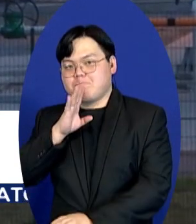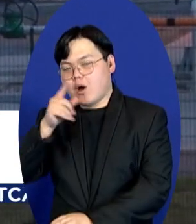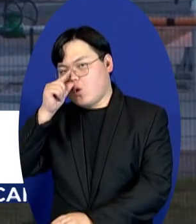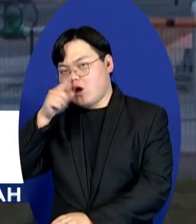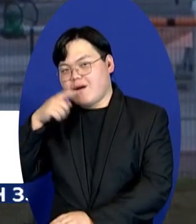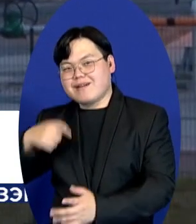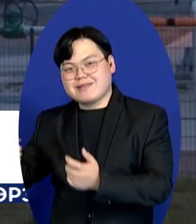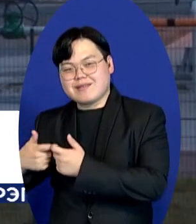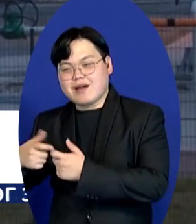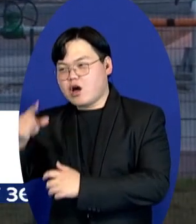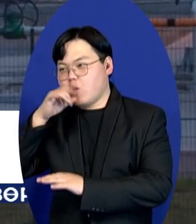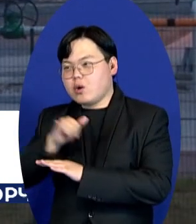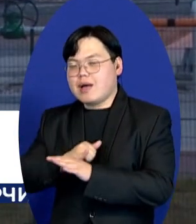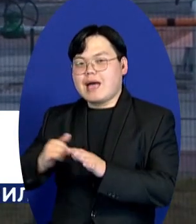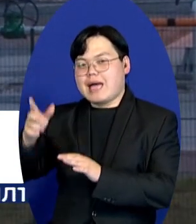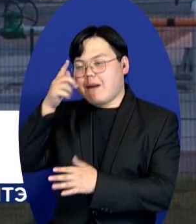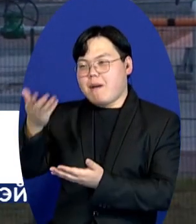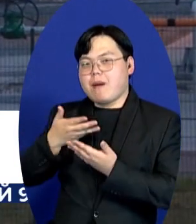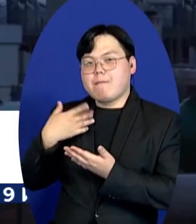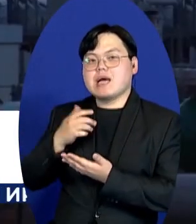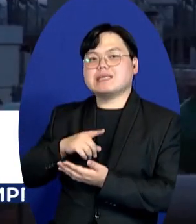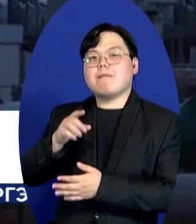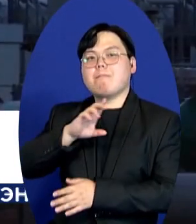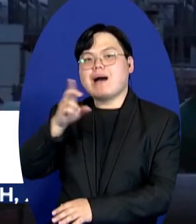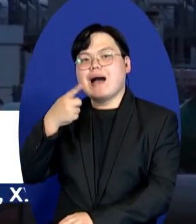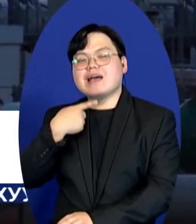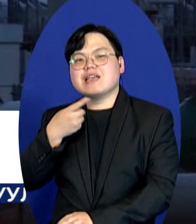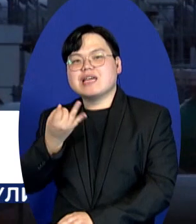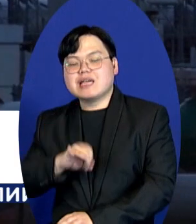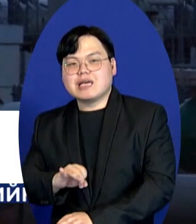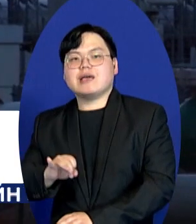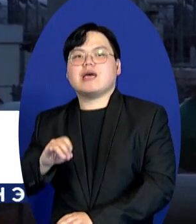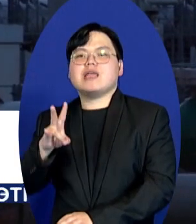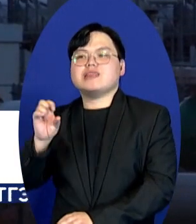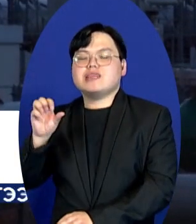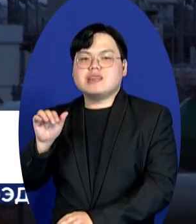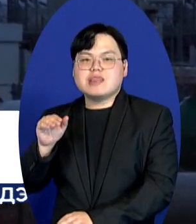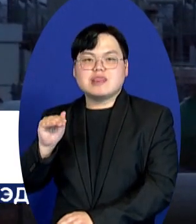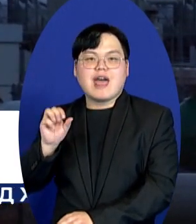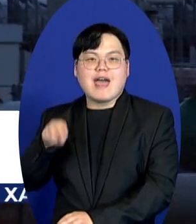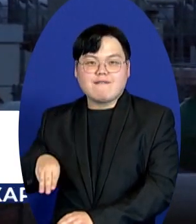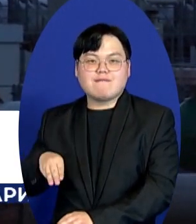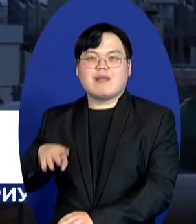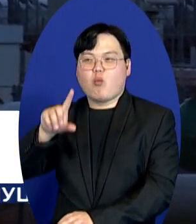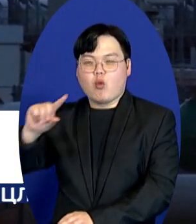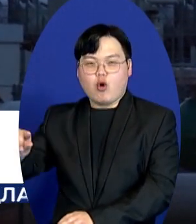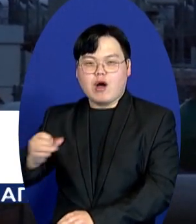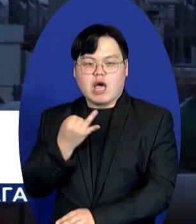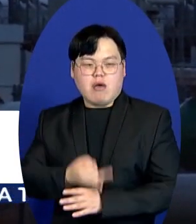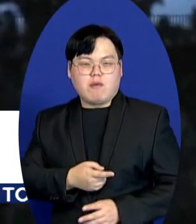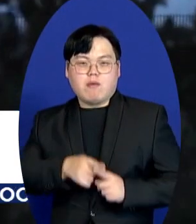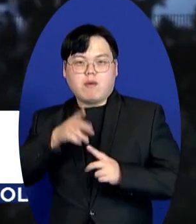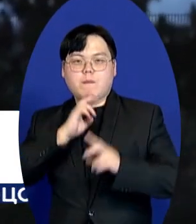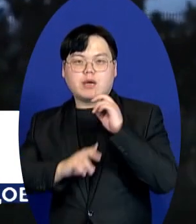Оросоос Герман болон Европын бусад улс руу гаргадаг байгалийн хий нефтийн нийлүүлэлт эрс багасантай холбоотойгоор инфляц хөргөгдсөн хүндрэлтэй